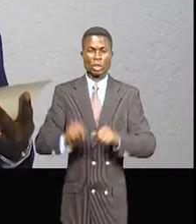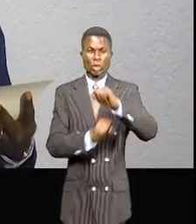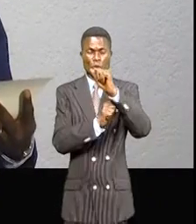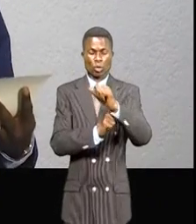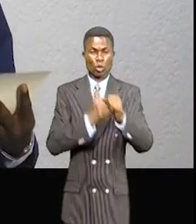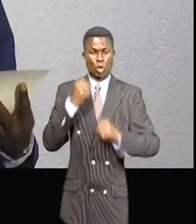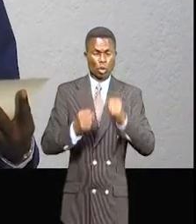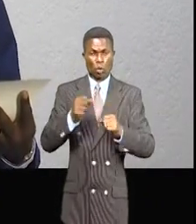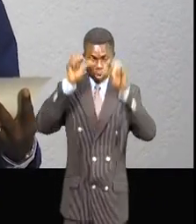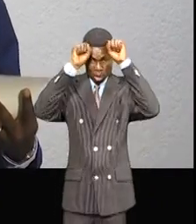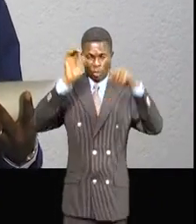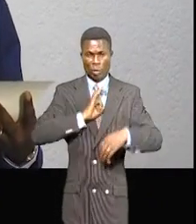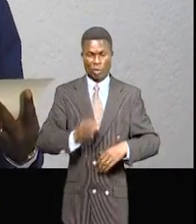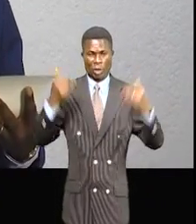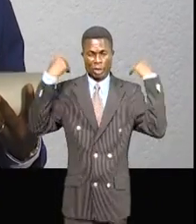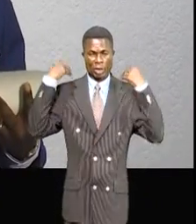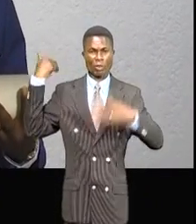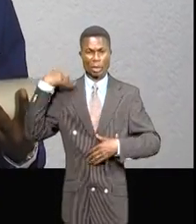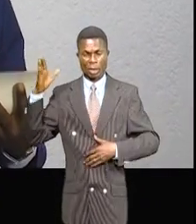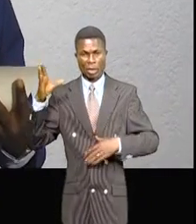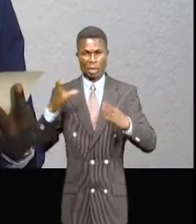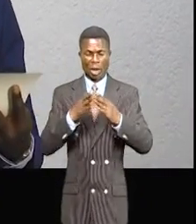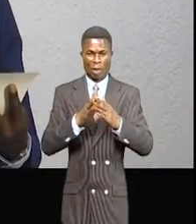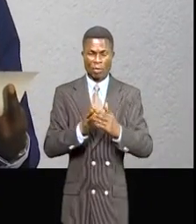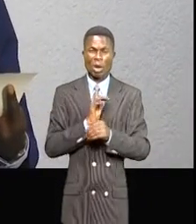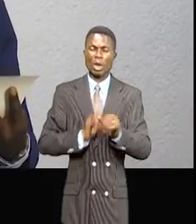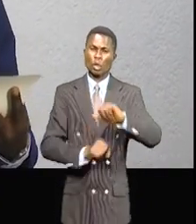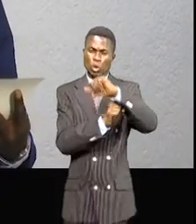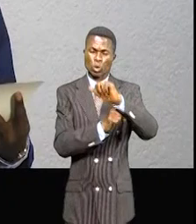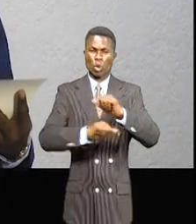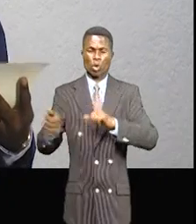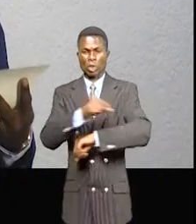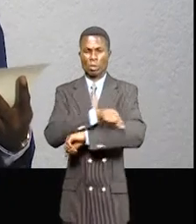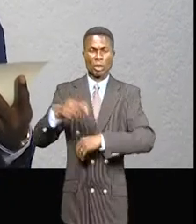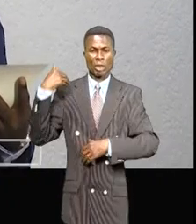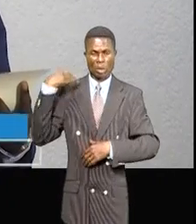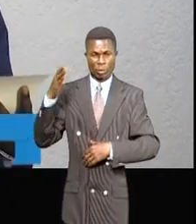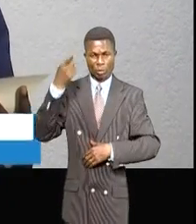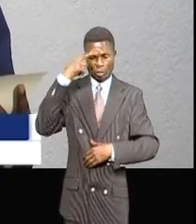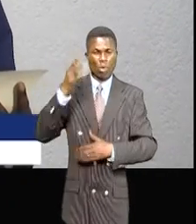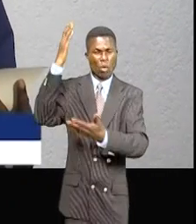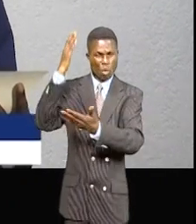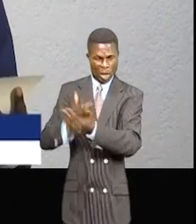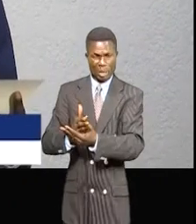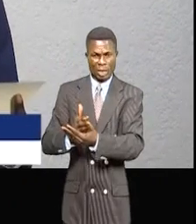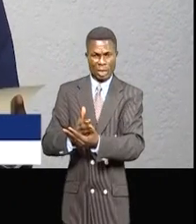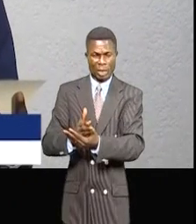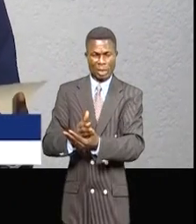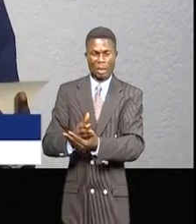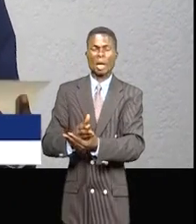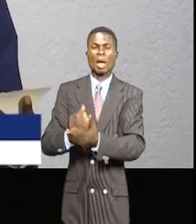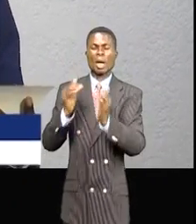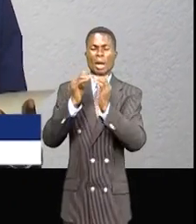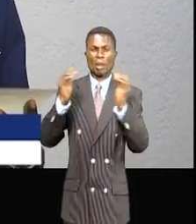République, chef de l'État, avec les concours des autres institutions pour l'éradication de l'insécurité